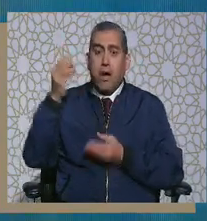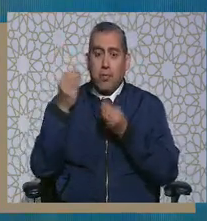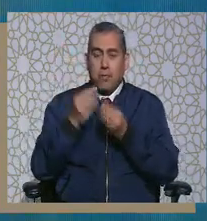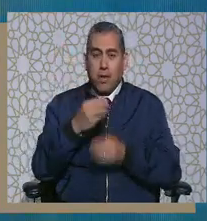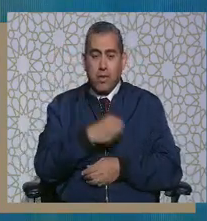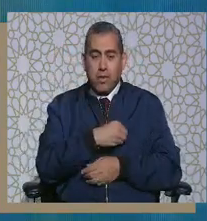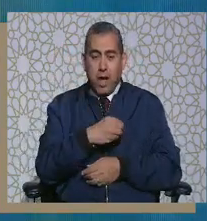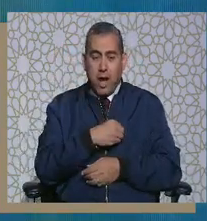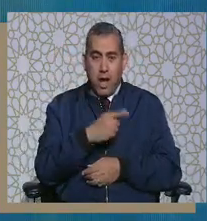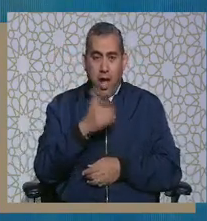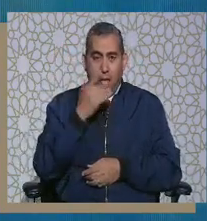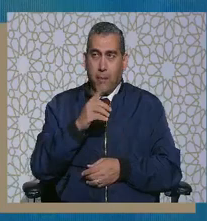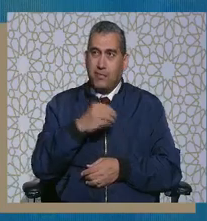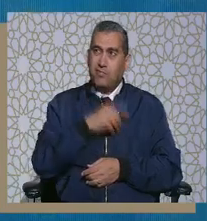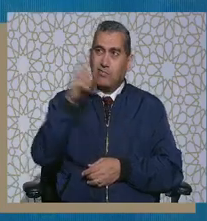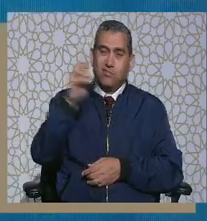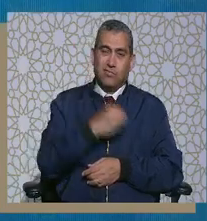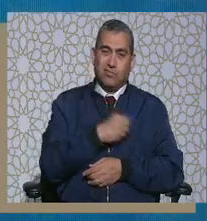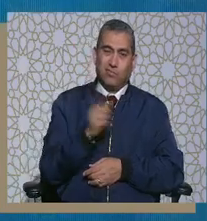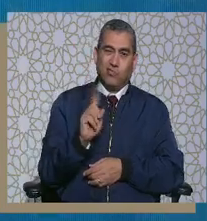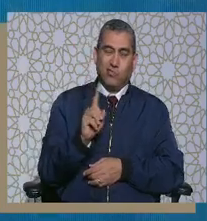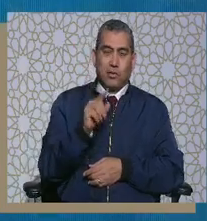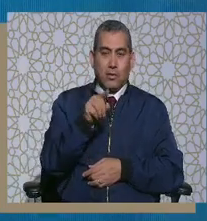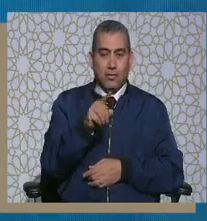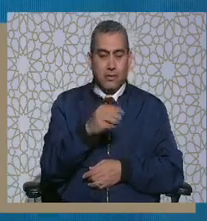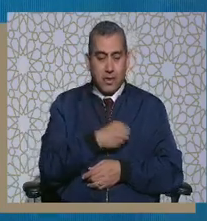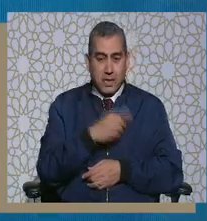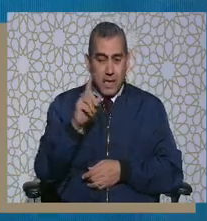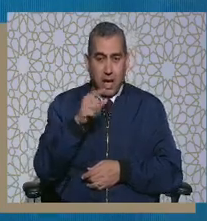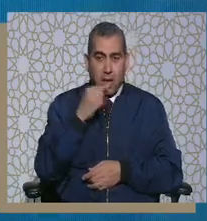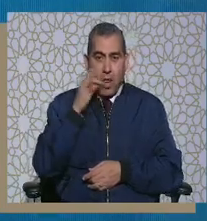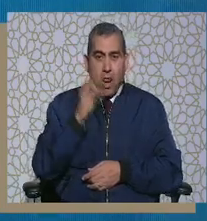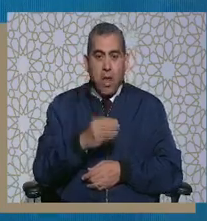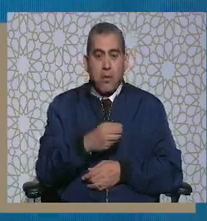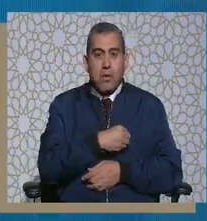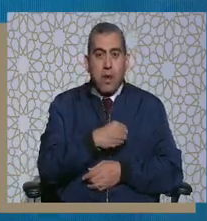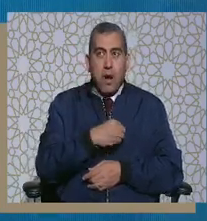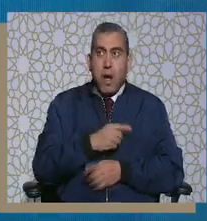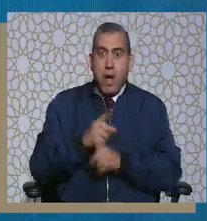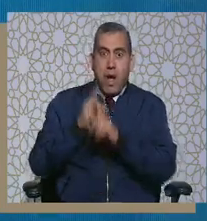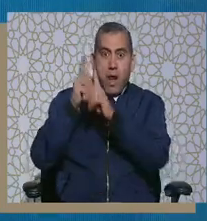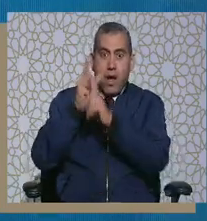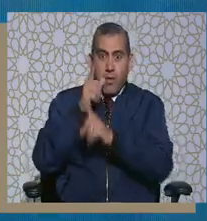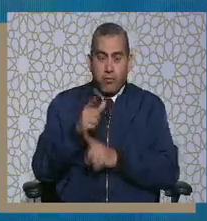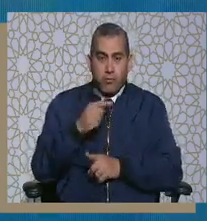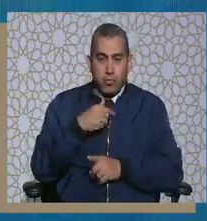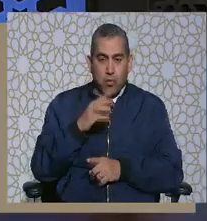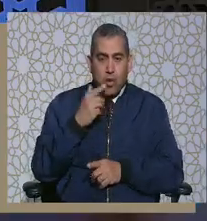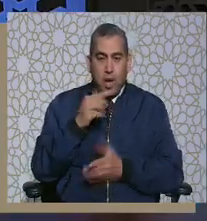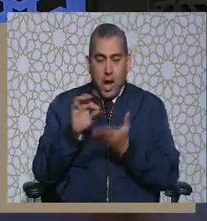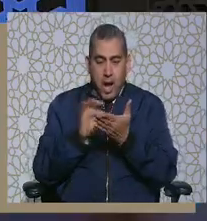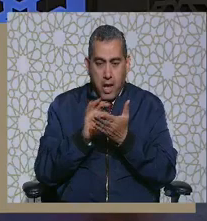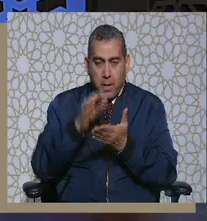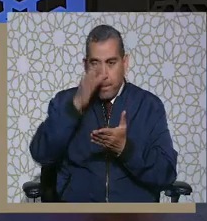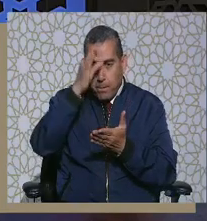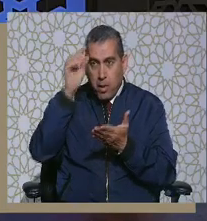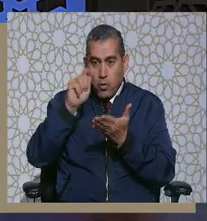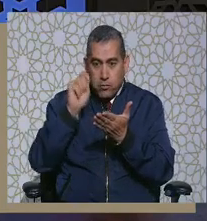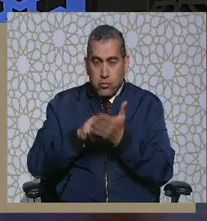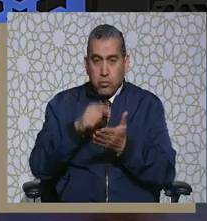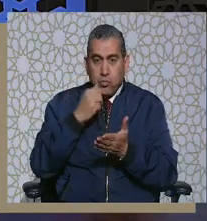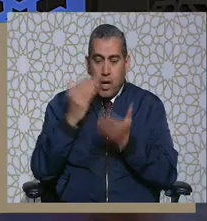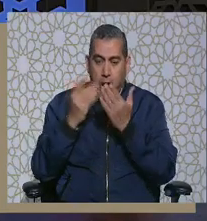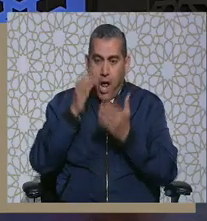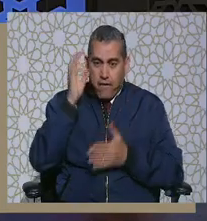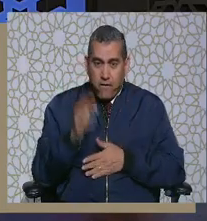بالله احنا ما عندناش الثقه اللي تسمح لنا ان احنا نتعامل مع الاقدار ونقراه قراءه